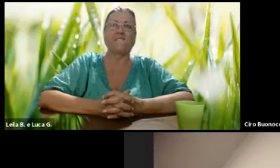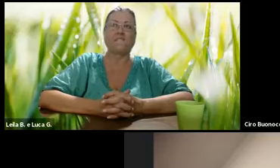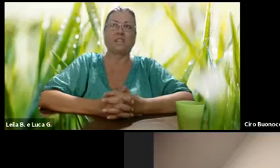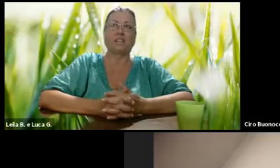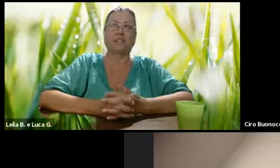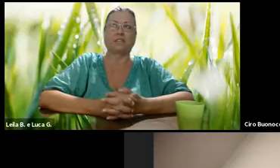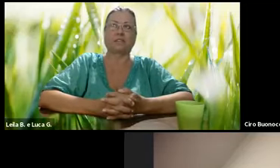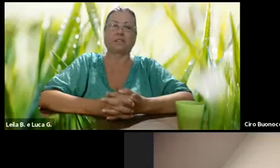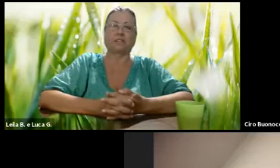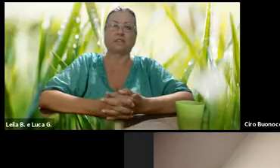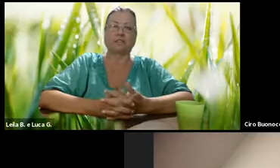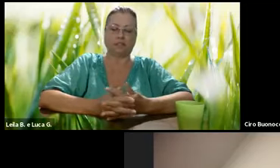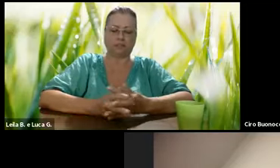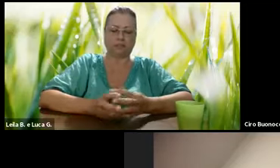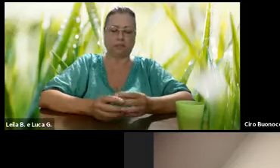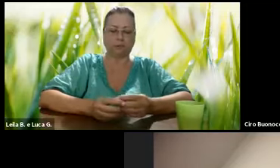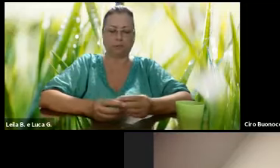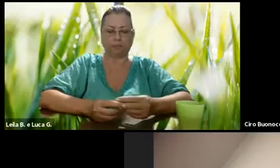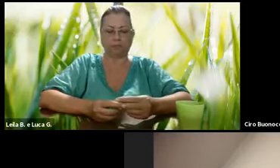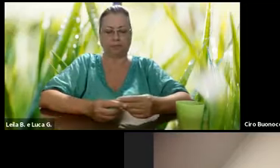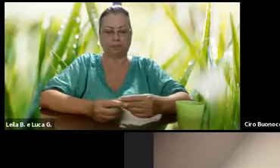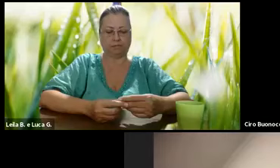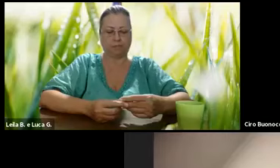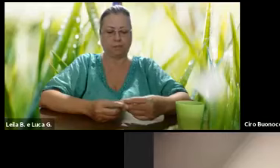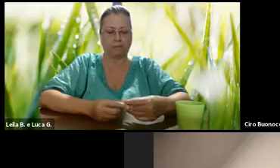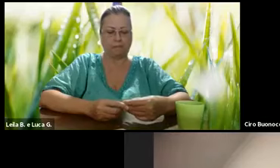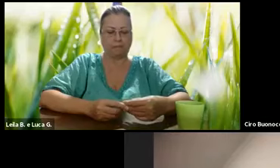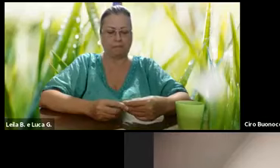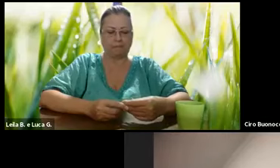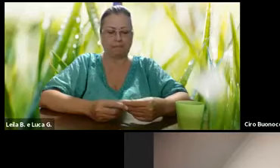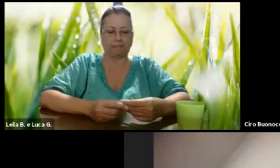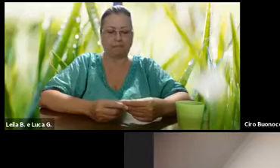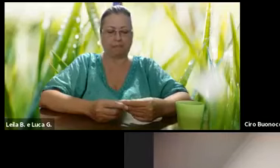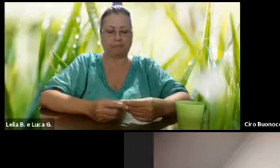accettare certe situazioni, perdonarsi,